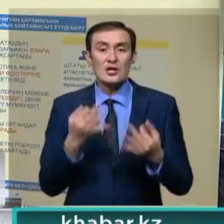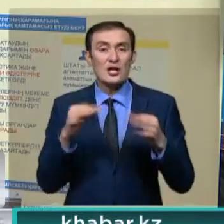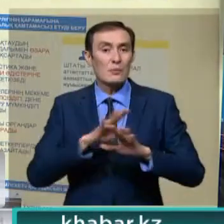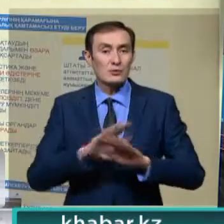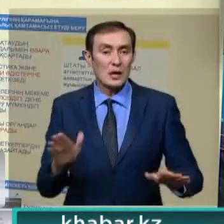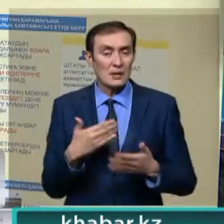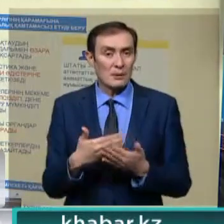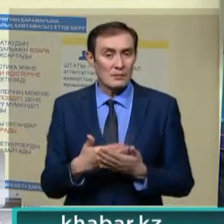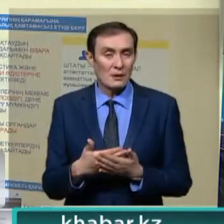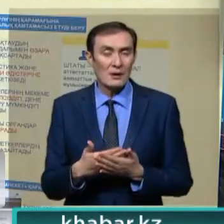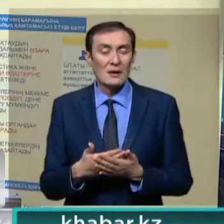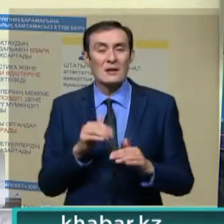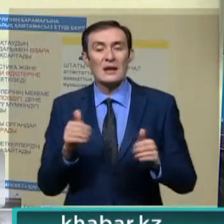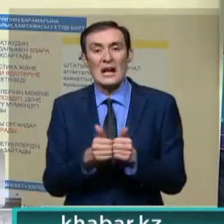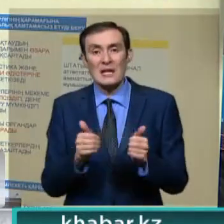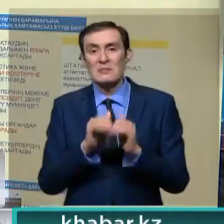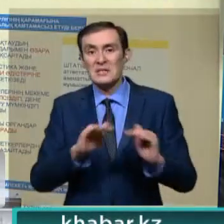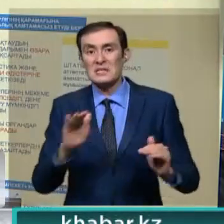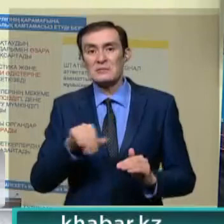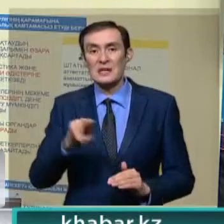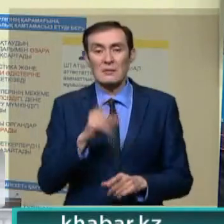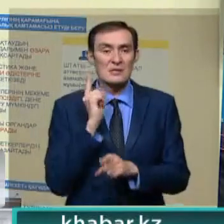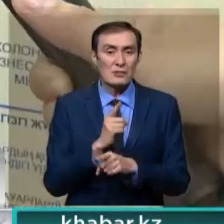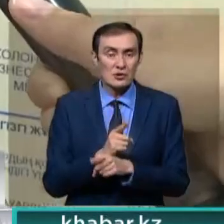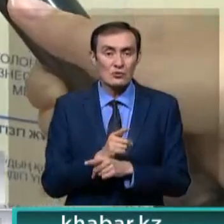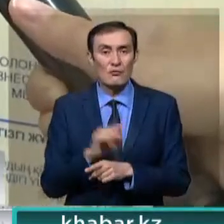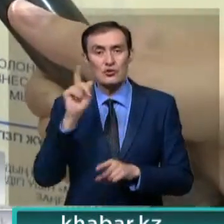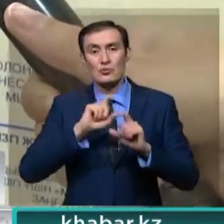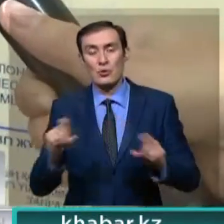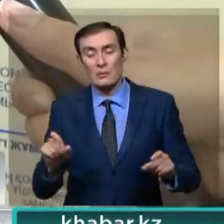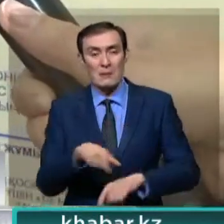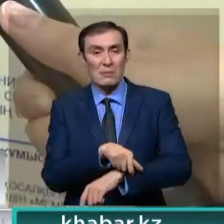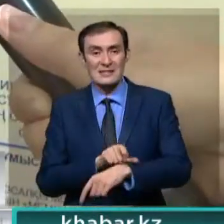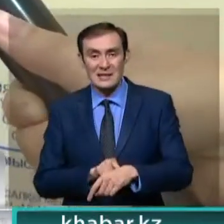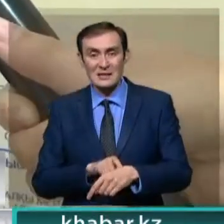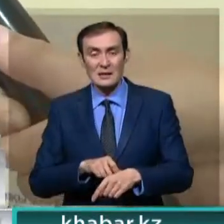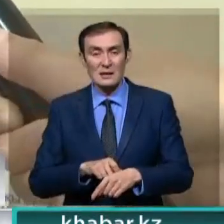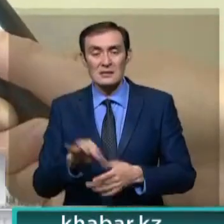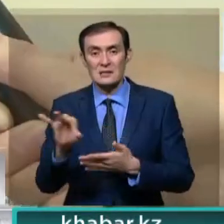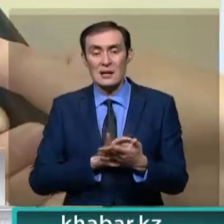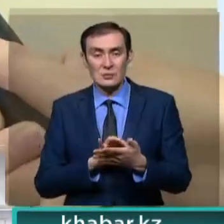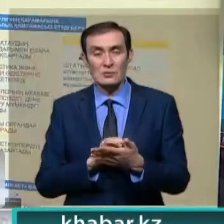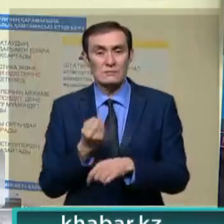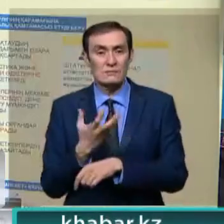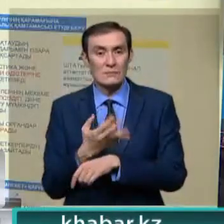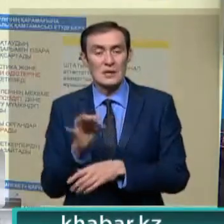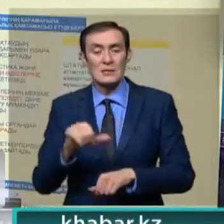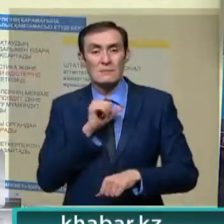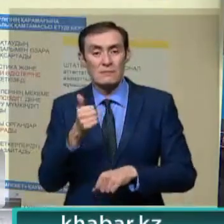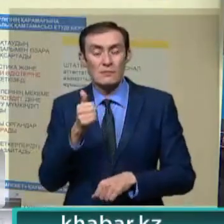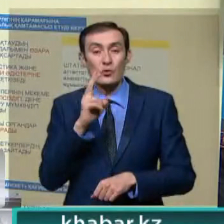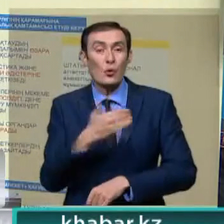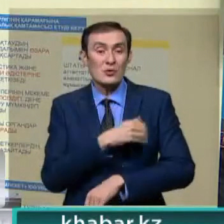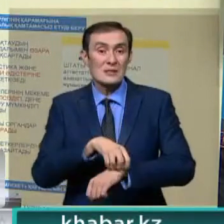допускается, допустим, в детские сады подходить близко, да, к школам. Браслет реагирует на попытку снятия его,